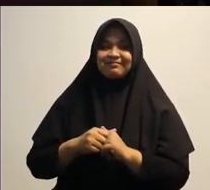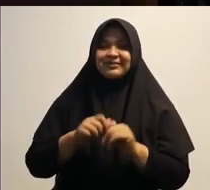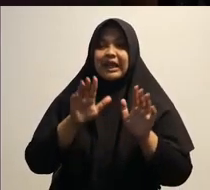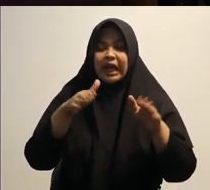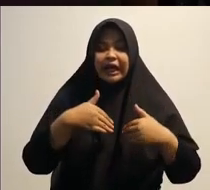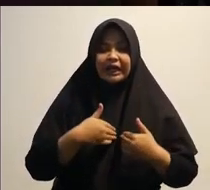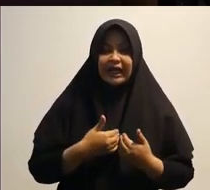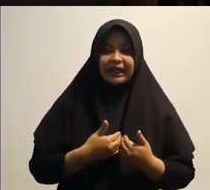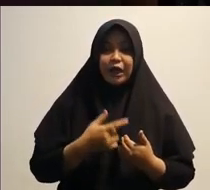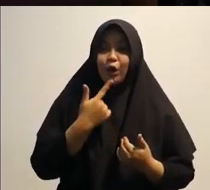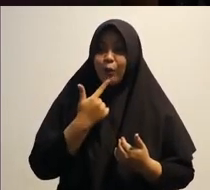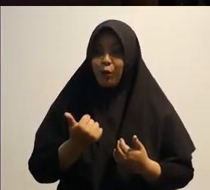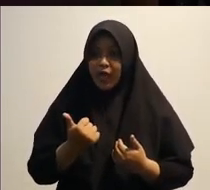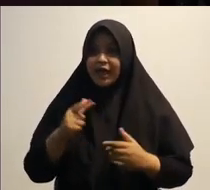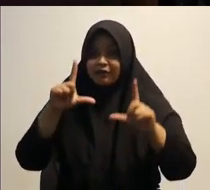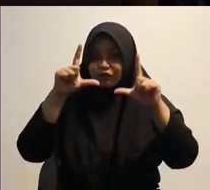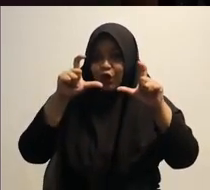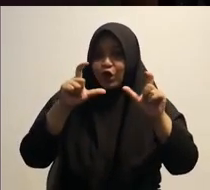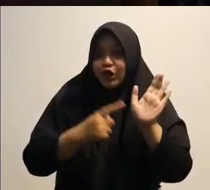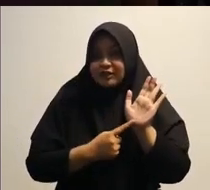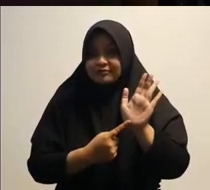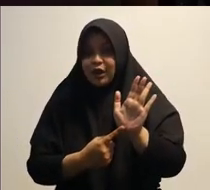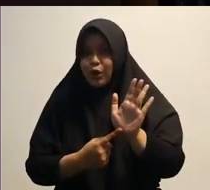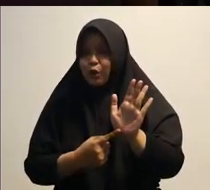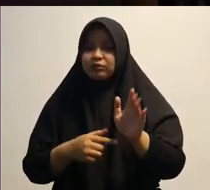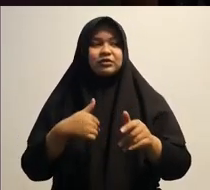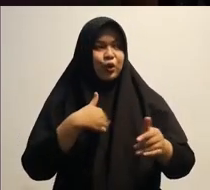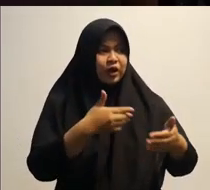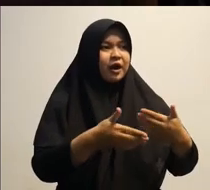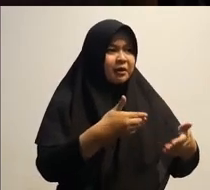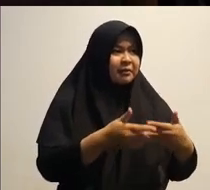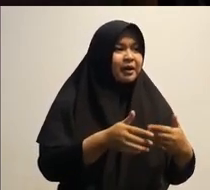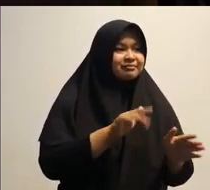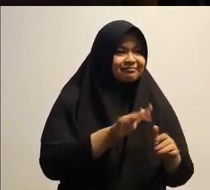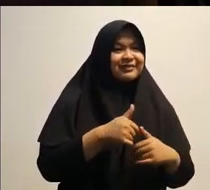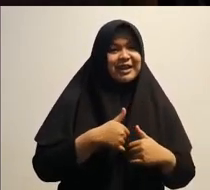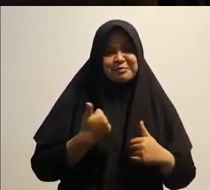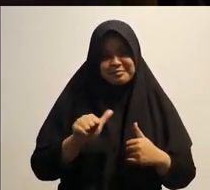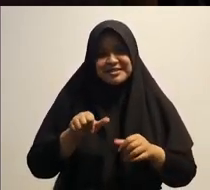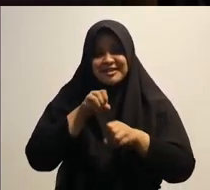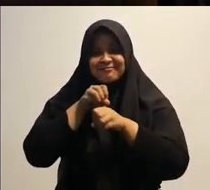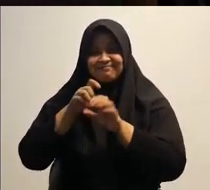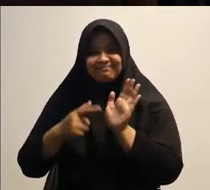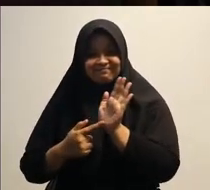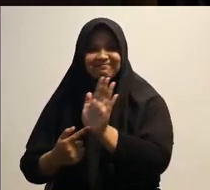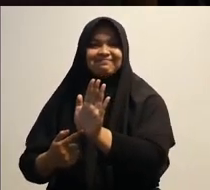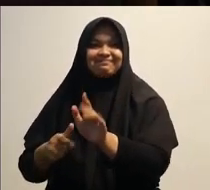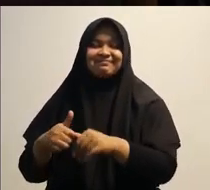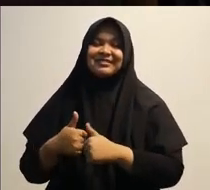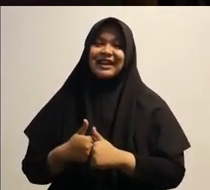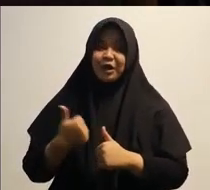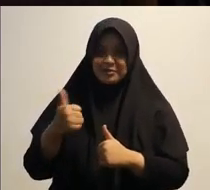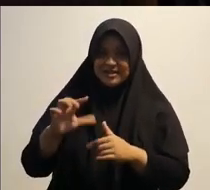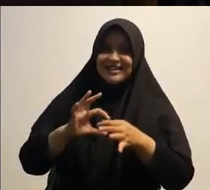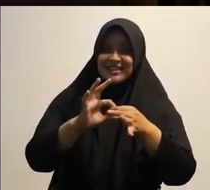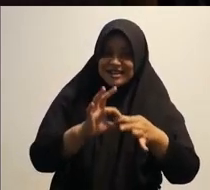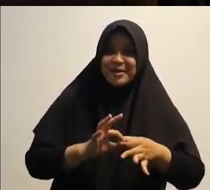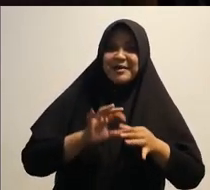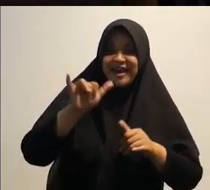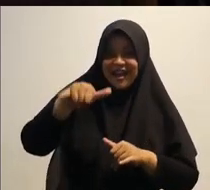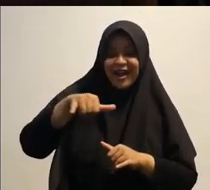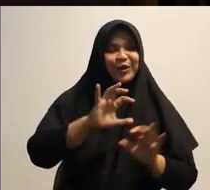bilang, nanti aku mungkin boleh itu fotonya jadi pameran. Enggak apa-apa, aku malah seneng bisa berbagi. Asik. Yes, kita kolaborasi